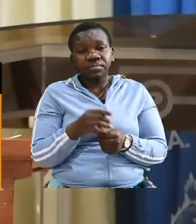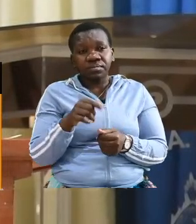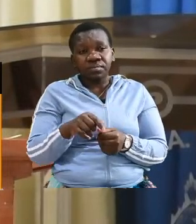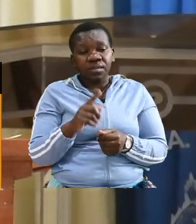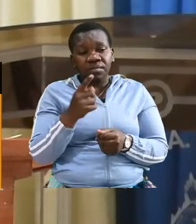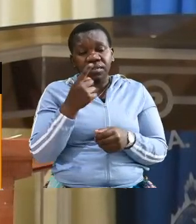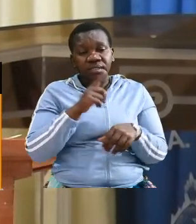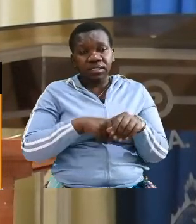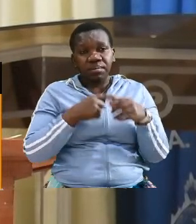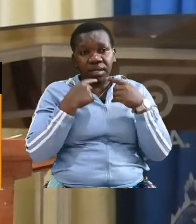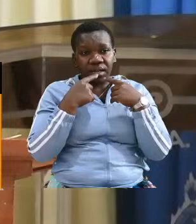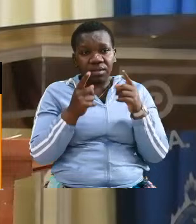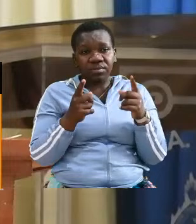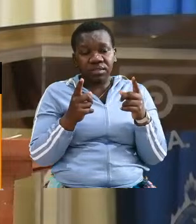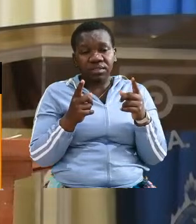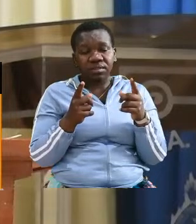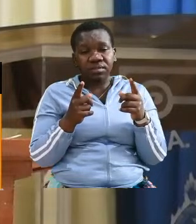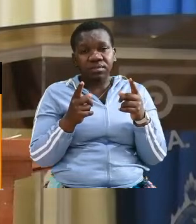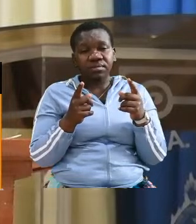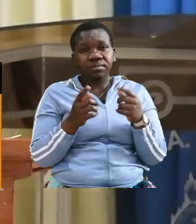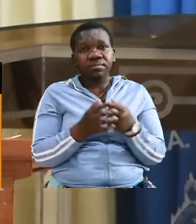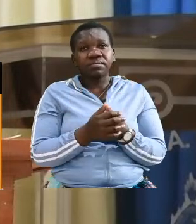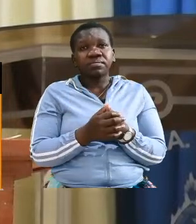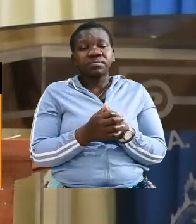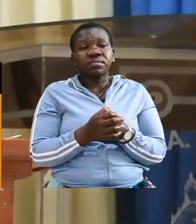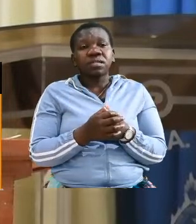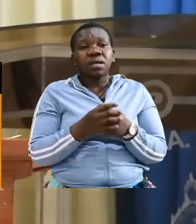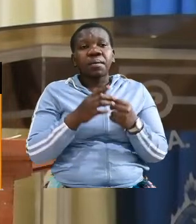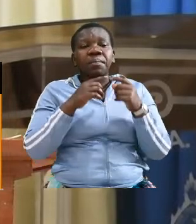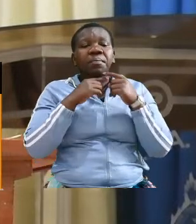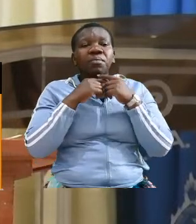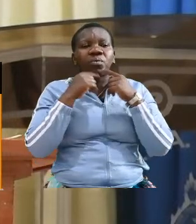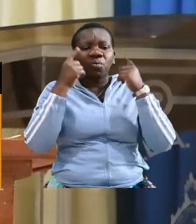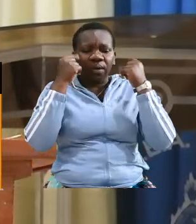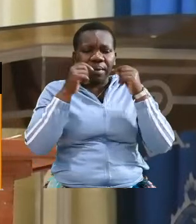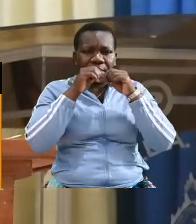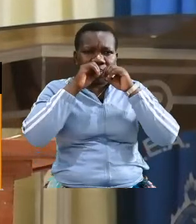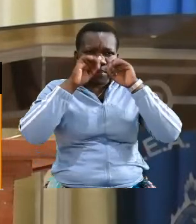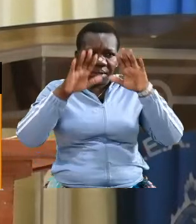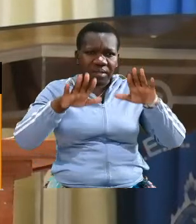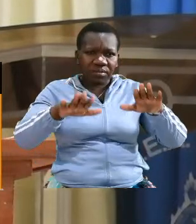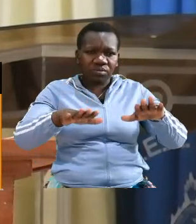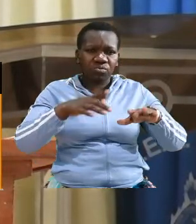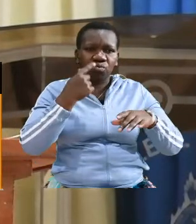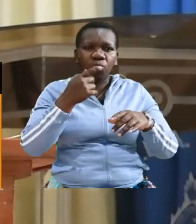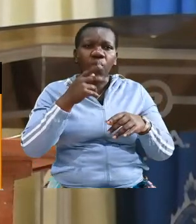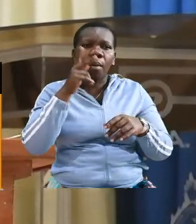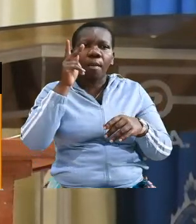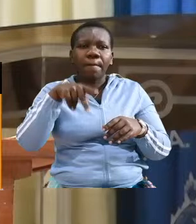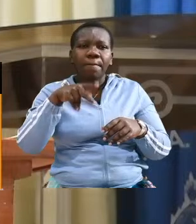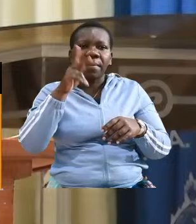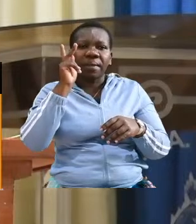barua imetiwa sahihi na our parish minister Reverend Porin Kanudhu.